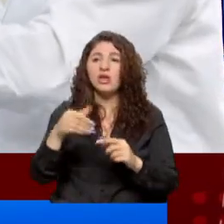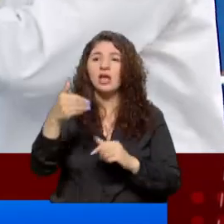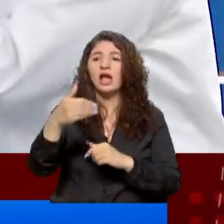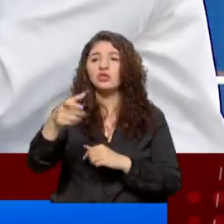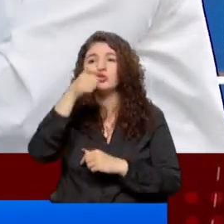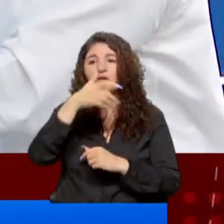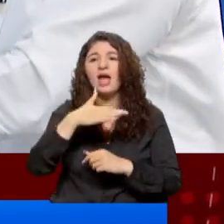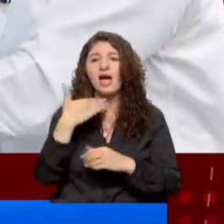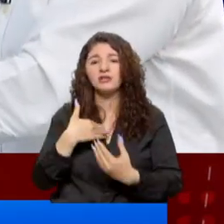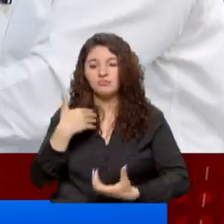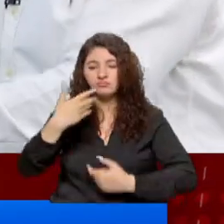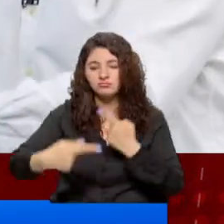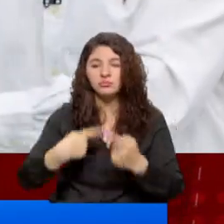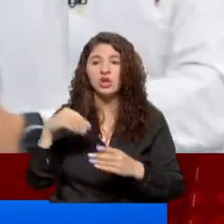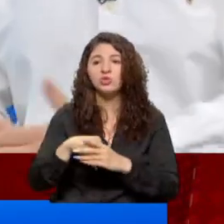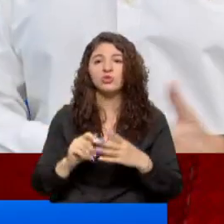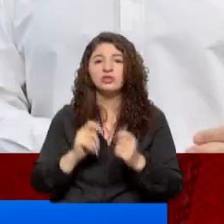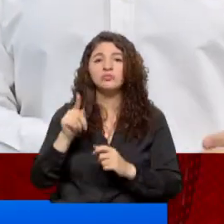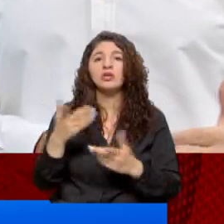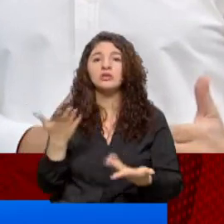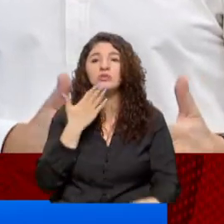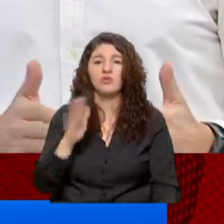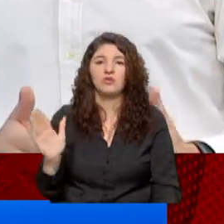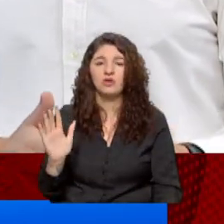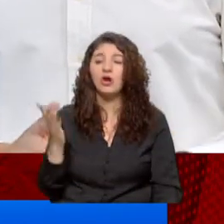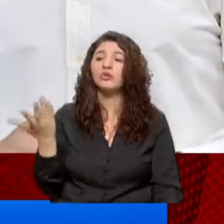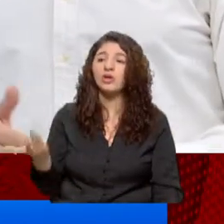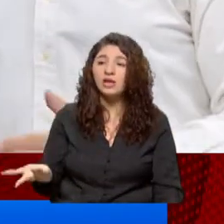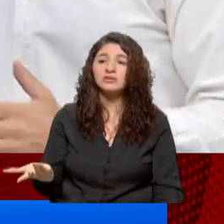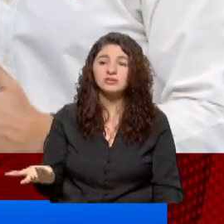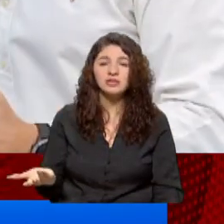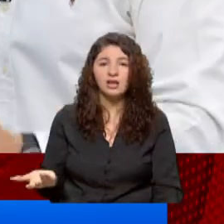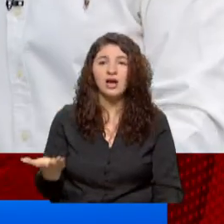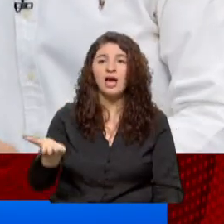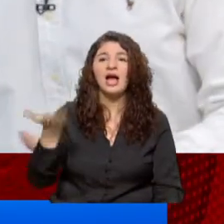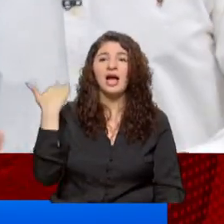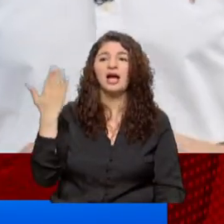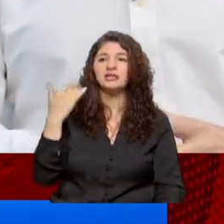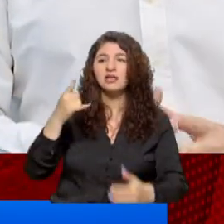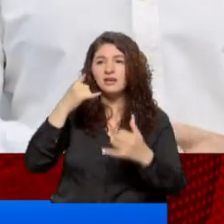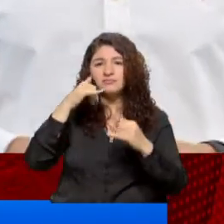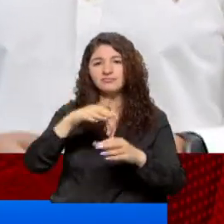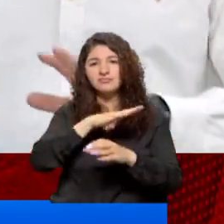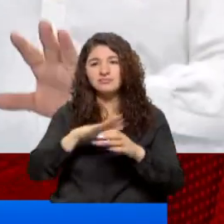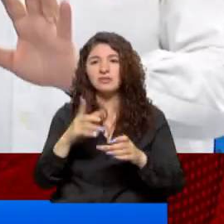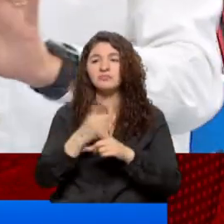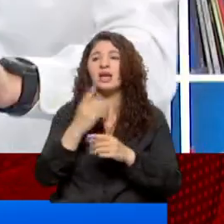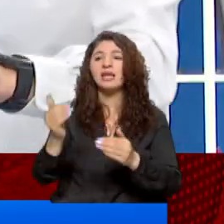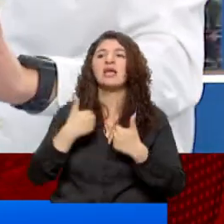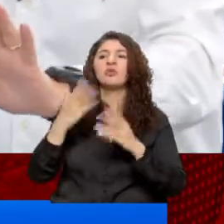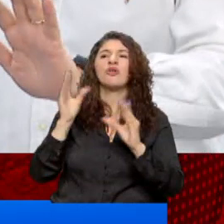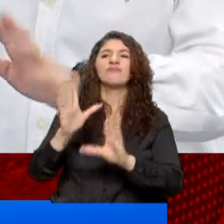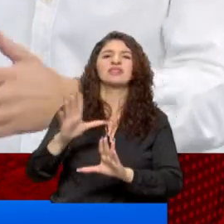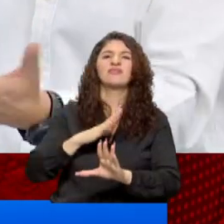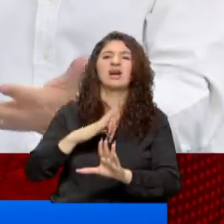ilerde Türkiye'nin et tedavisi için kullanılacaktı bunlar artık yok Dolayısıyla eskiden mezbahalar hani gelmeyin